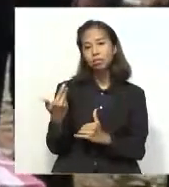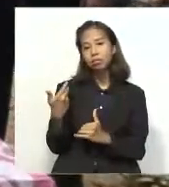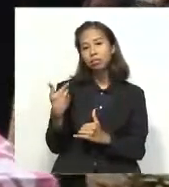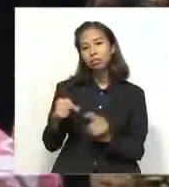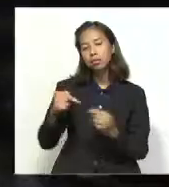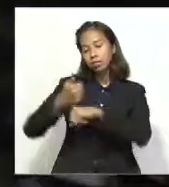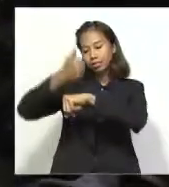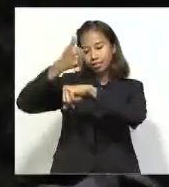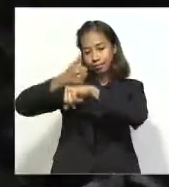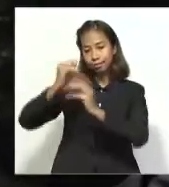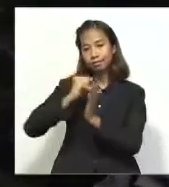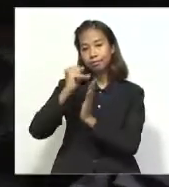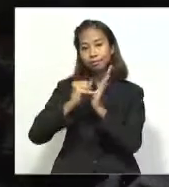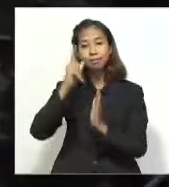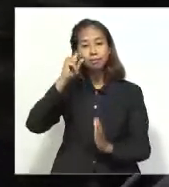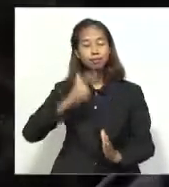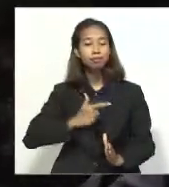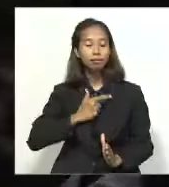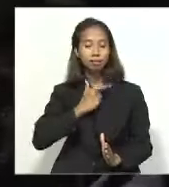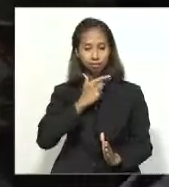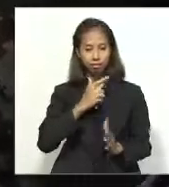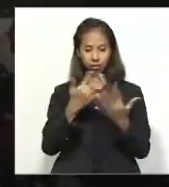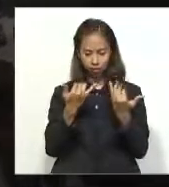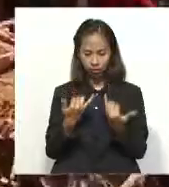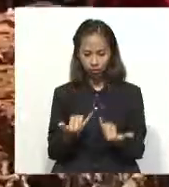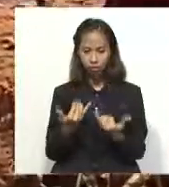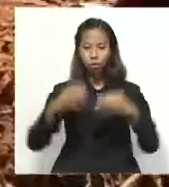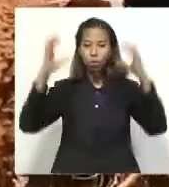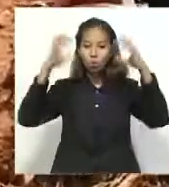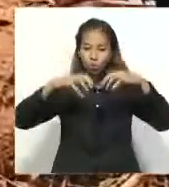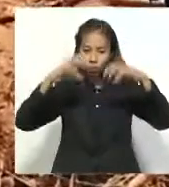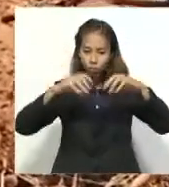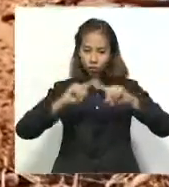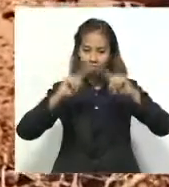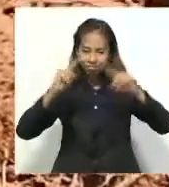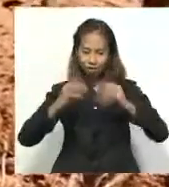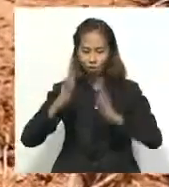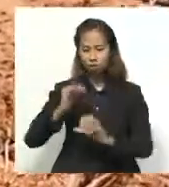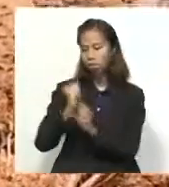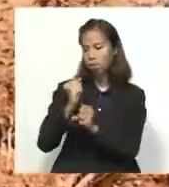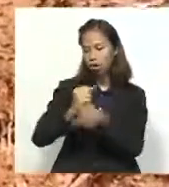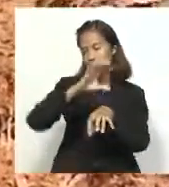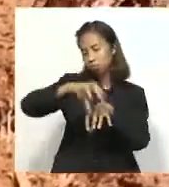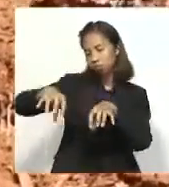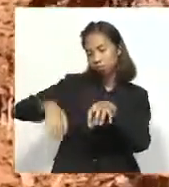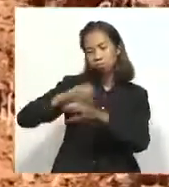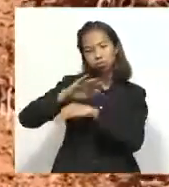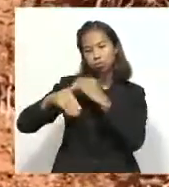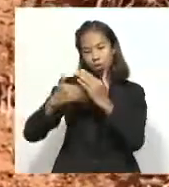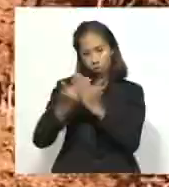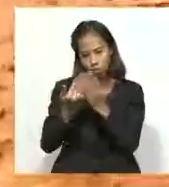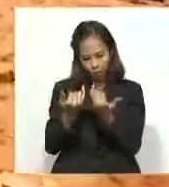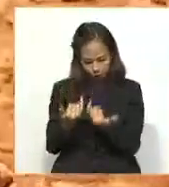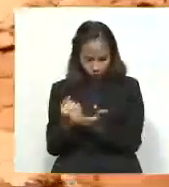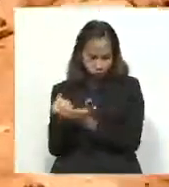มอุปการผู้ว่าราชการจังหวัดแม่ฮ่องสอนบอกว่าแม้ว่าจะมีฝนตกนะคะแต่ว่าเจ้าหน้าที่ทุกหน่วยงานค่ะยังจะทำ